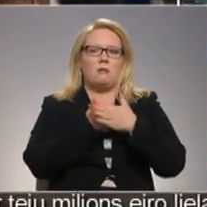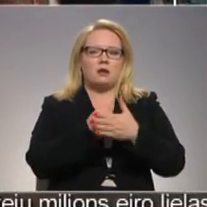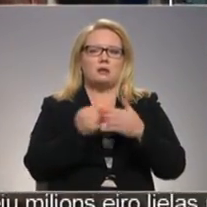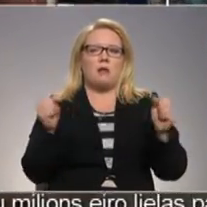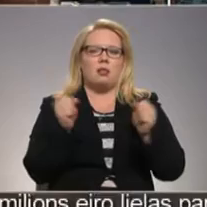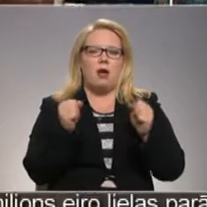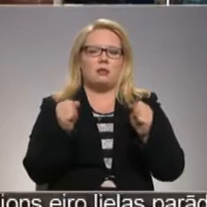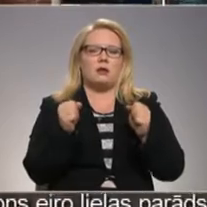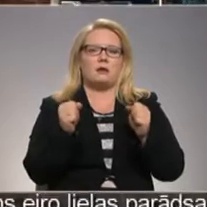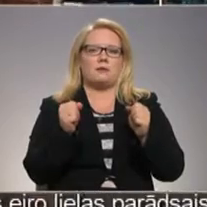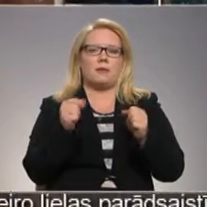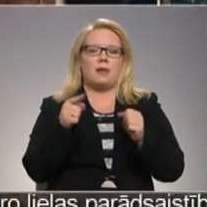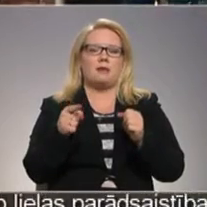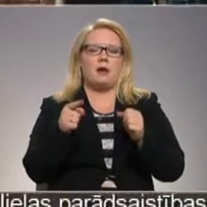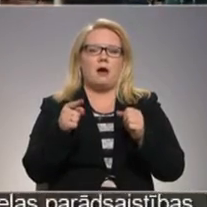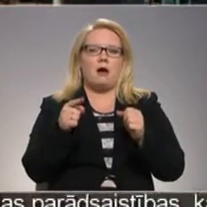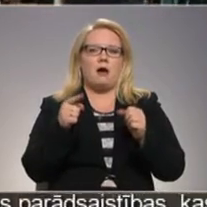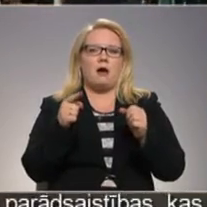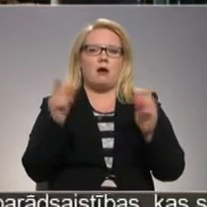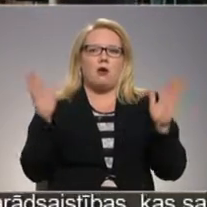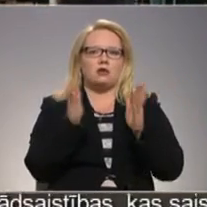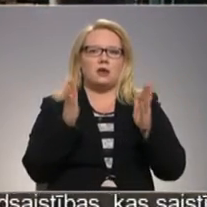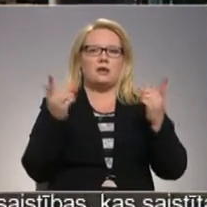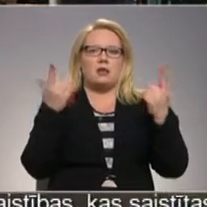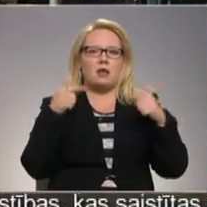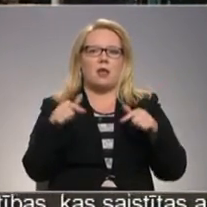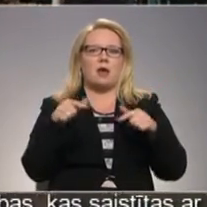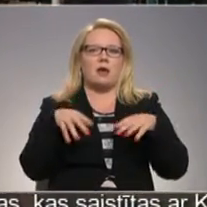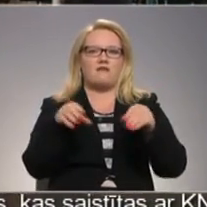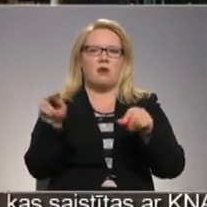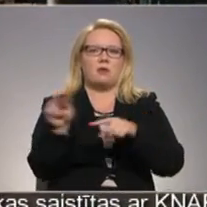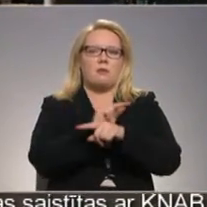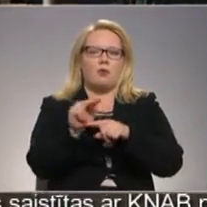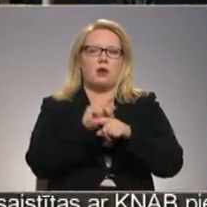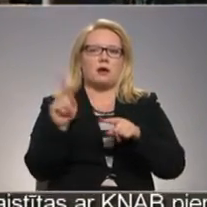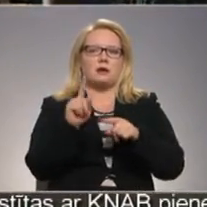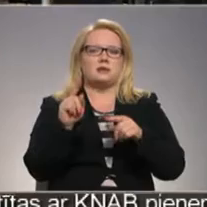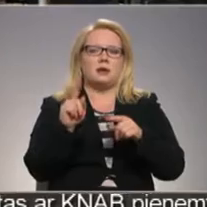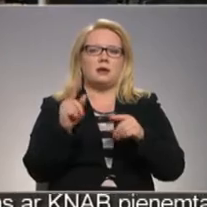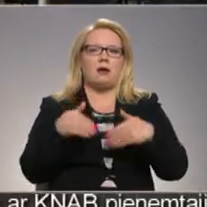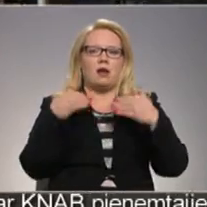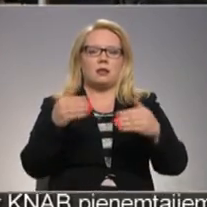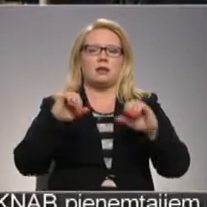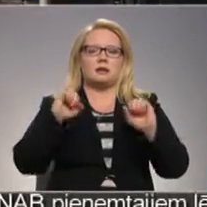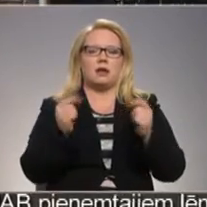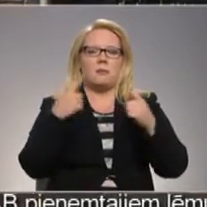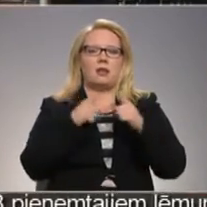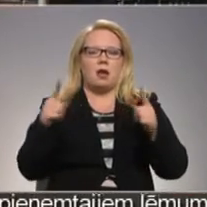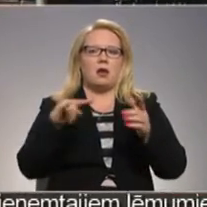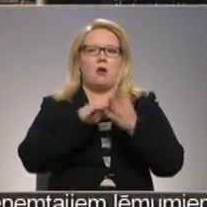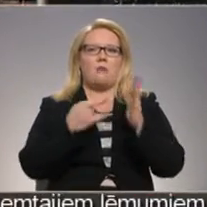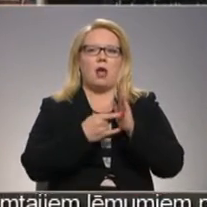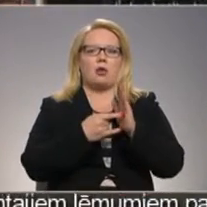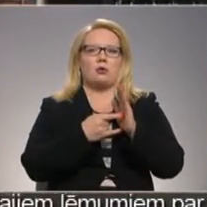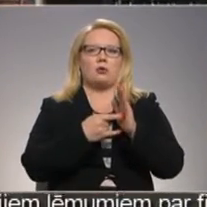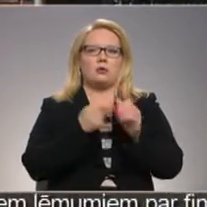ātrā un teiksim, tādā koncentrētā laikā mēģināt visu šos gan remontdarbus, kas ir atlikti ziemas laikā, gan arī šos plānotos darbus, izbūves